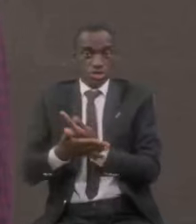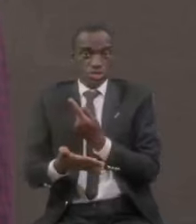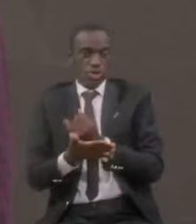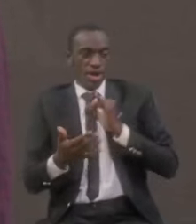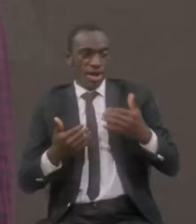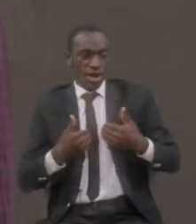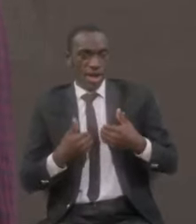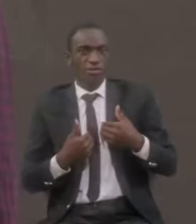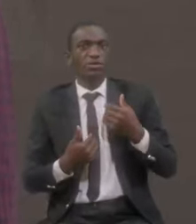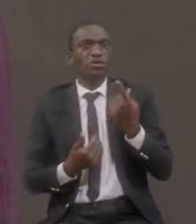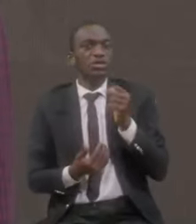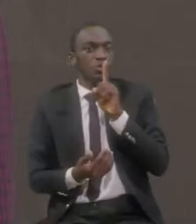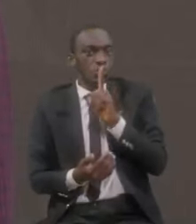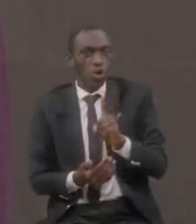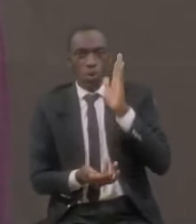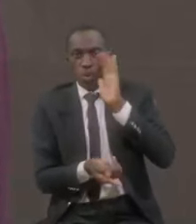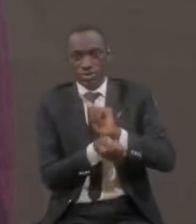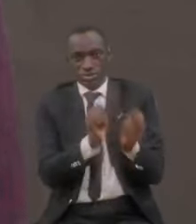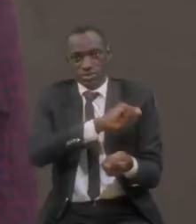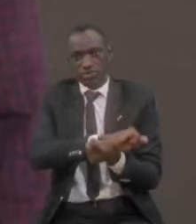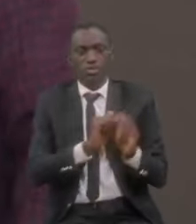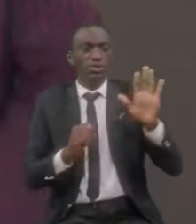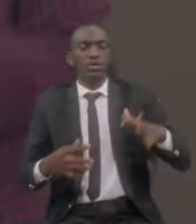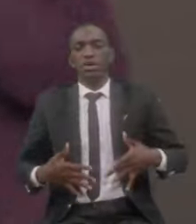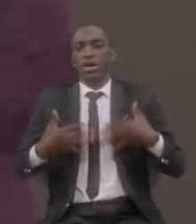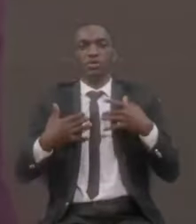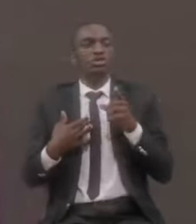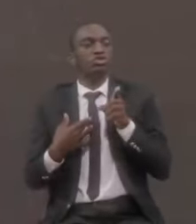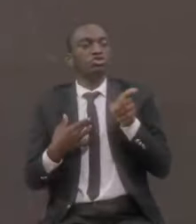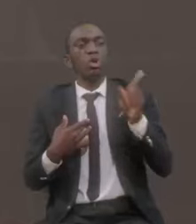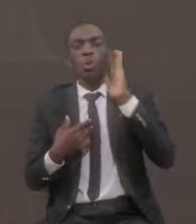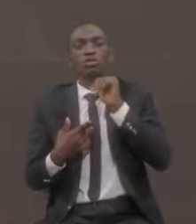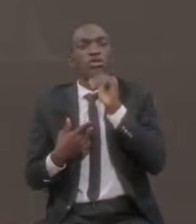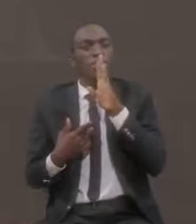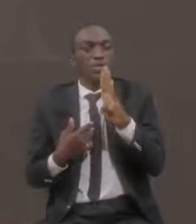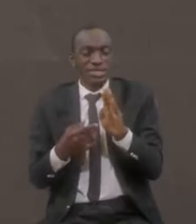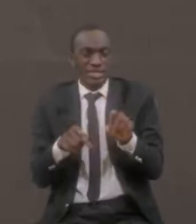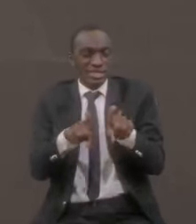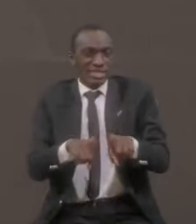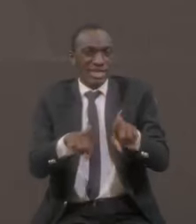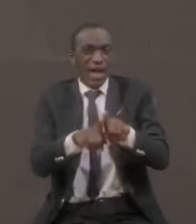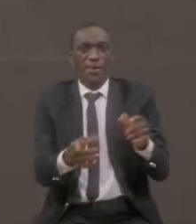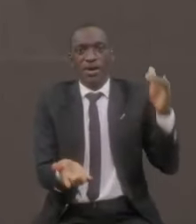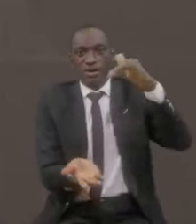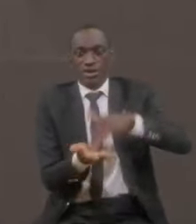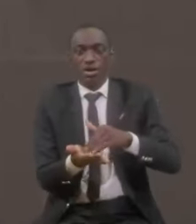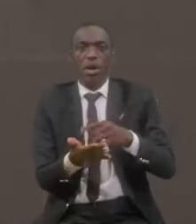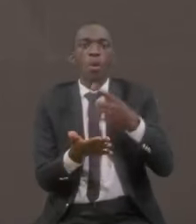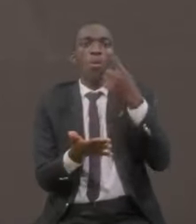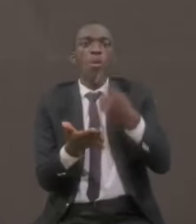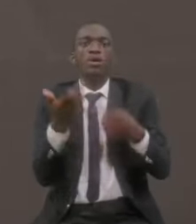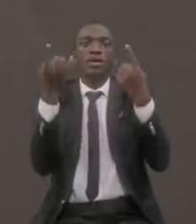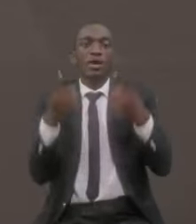vie. Tu ne seras plus jamais le même. Ce qui est venu dans sa vie, la